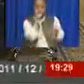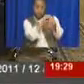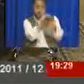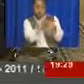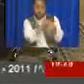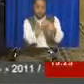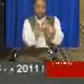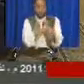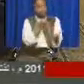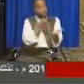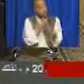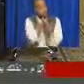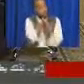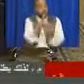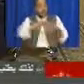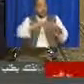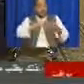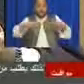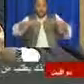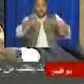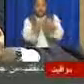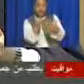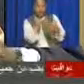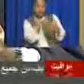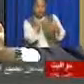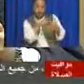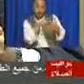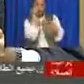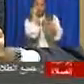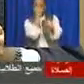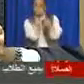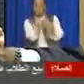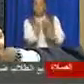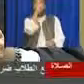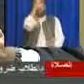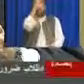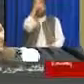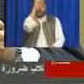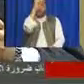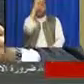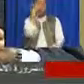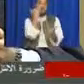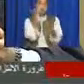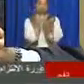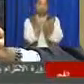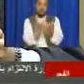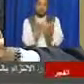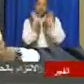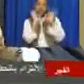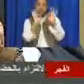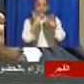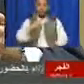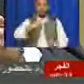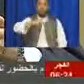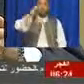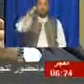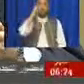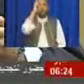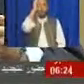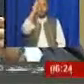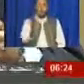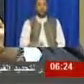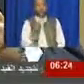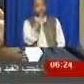الا من امر بصدقه او معروف او اصلاح من بين الناس ومن يفعل ذلك ابتغاء مرضاه الله فسوف نتيه اجر عظيما